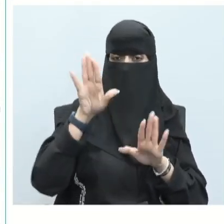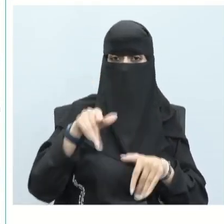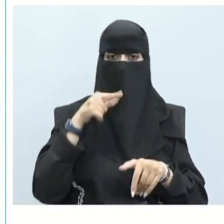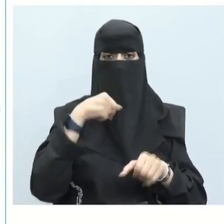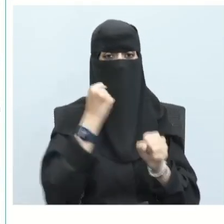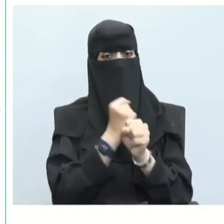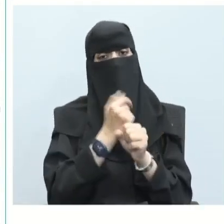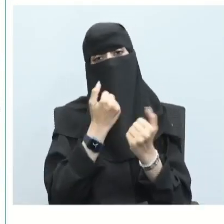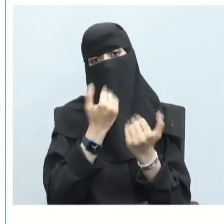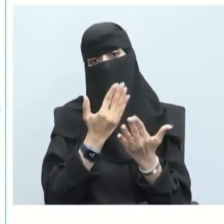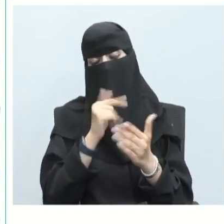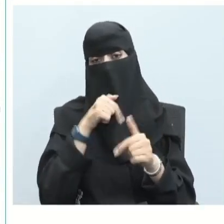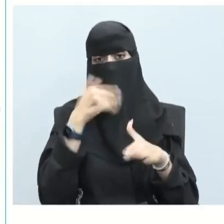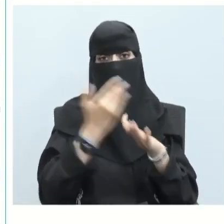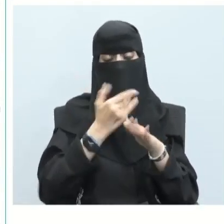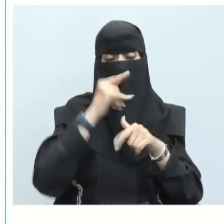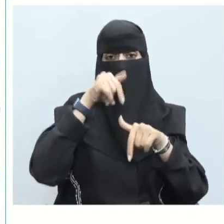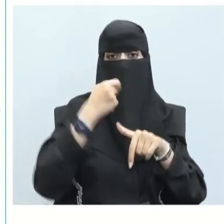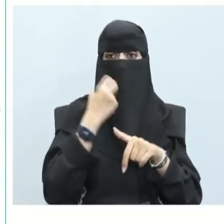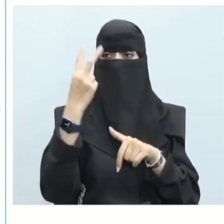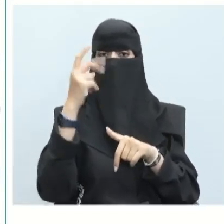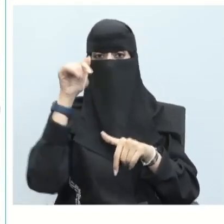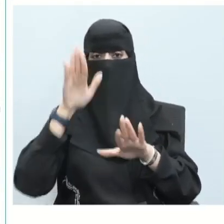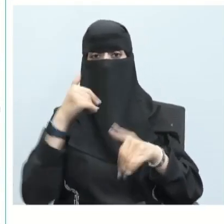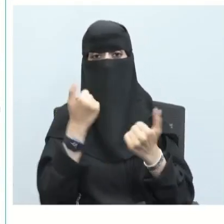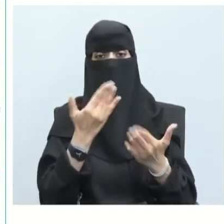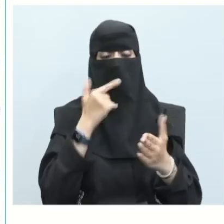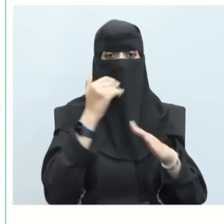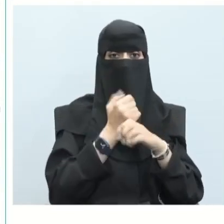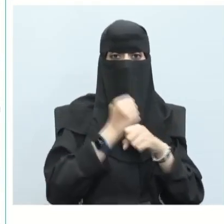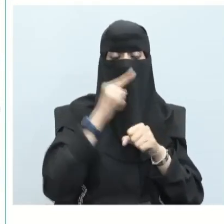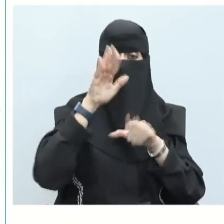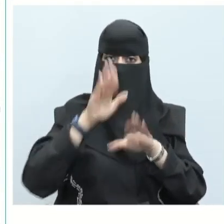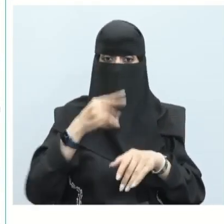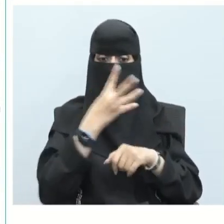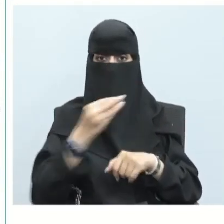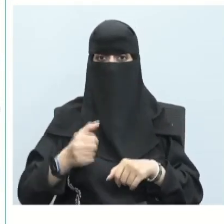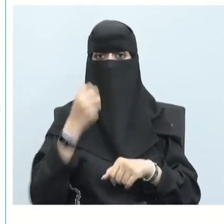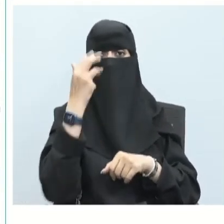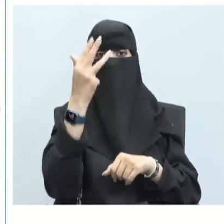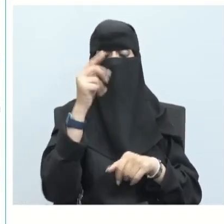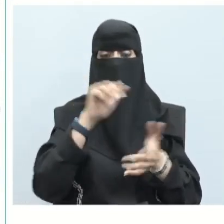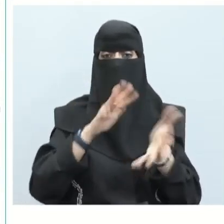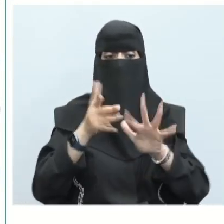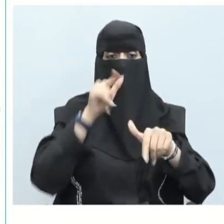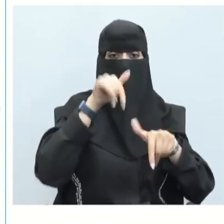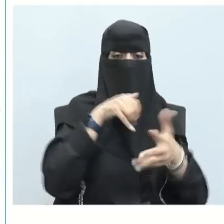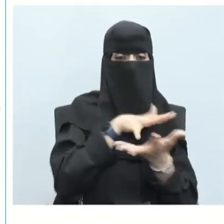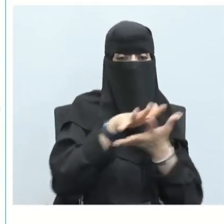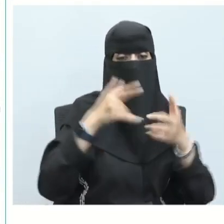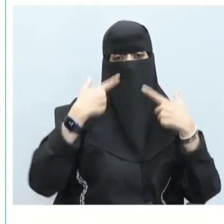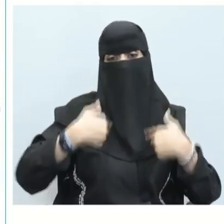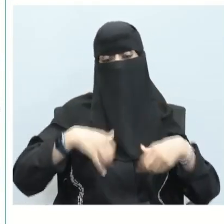عاطل عن العمل منذ سنتين ولديه تسعه اولاد بعضهم يعاني مشاكل صحيه